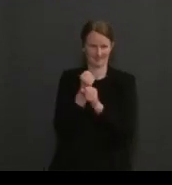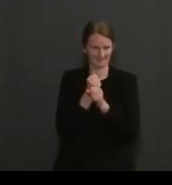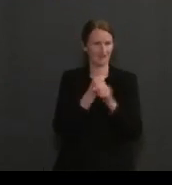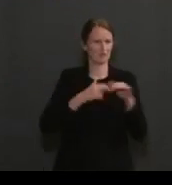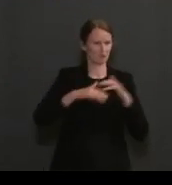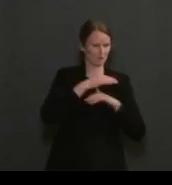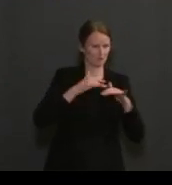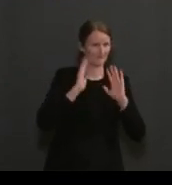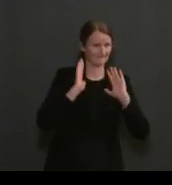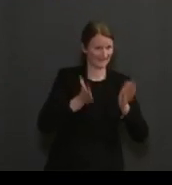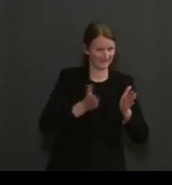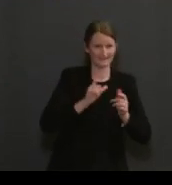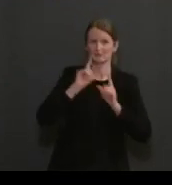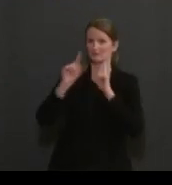contaminé.